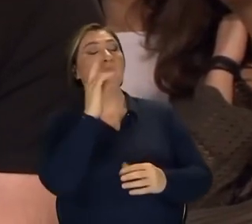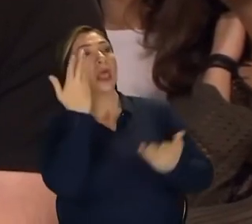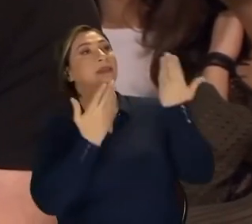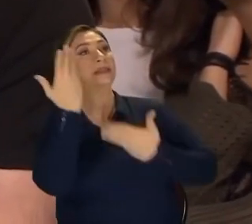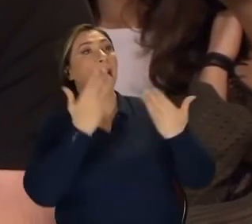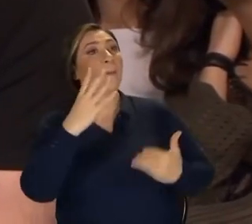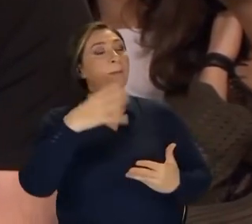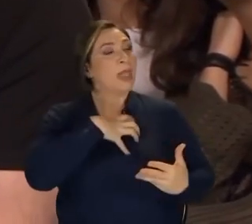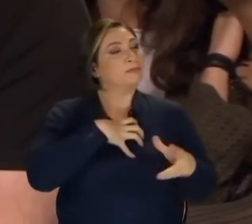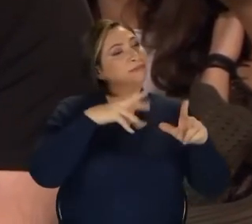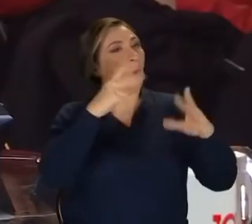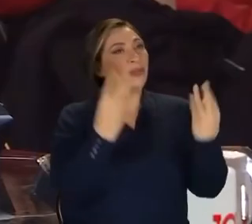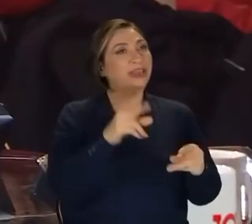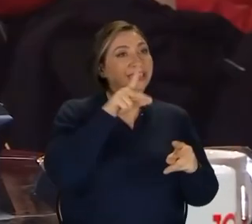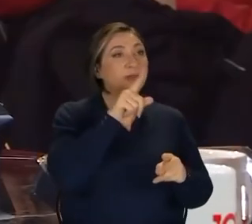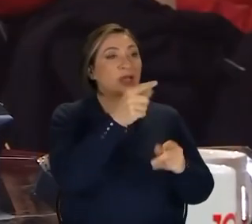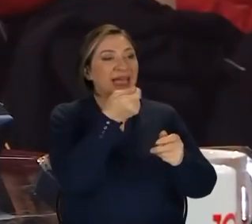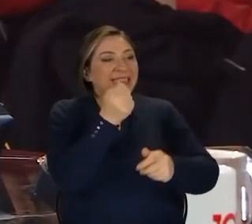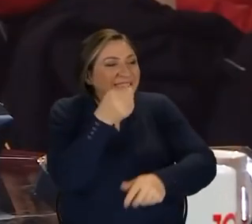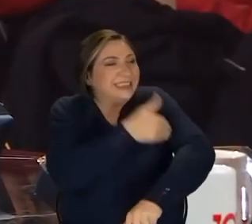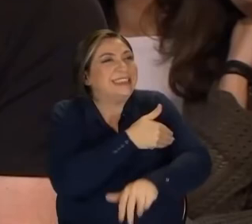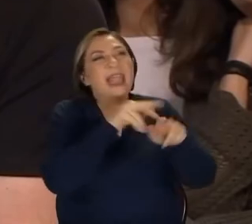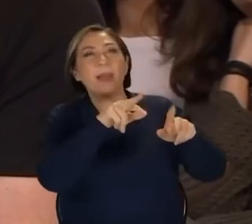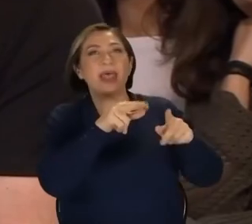benimsendiği için onlardaki işçilik